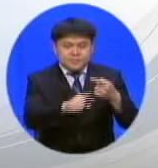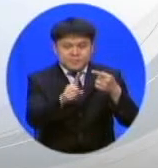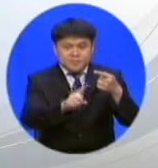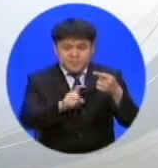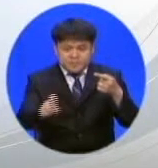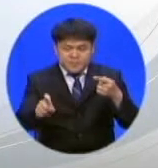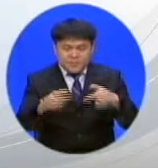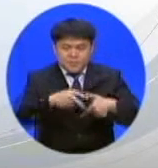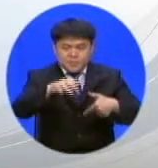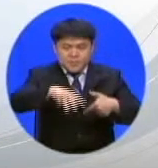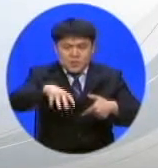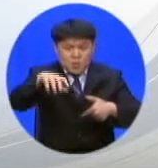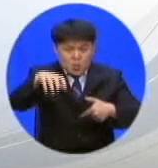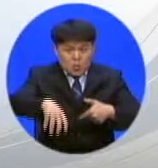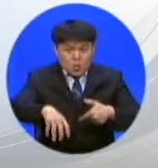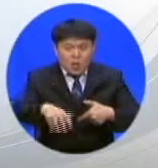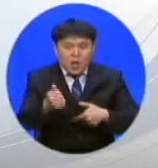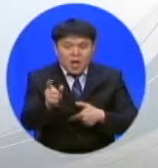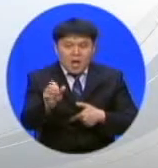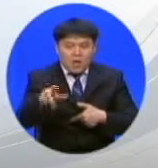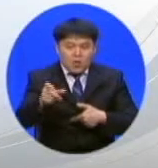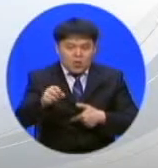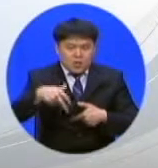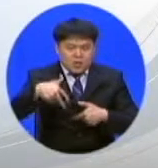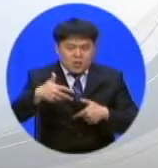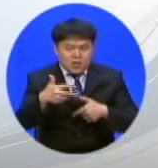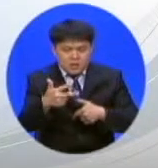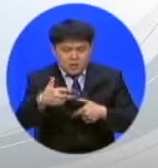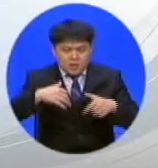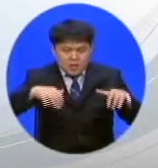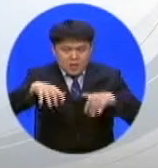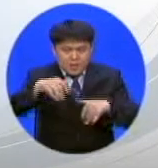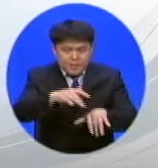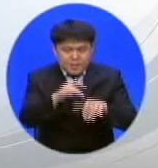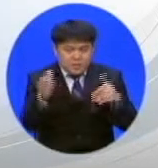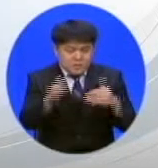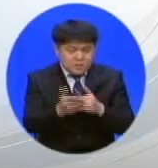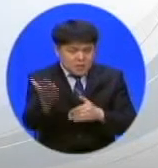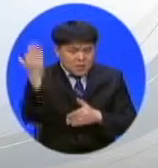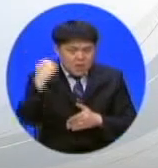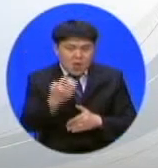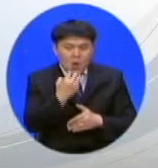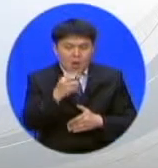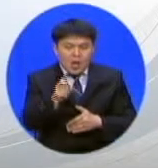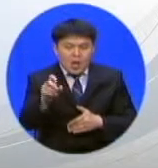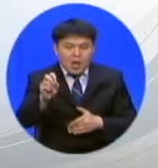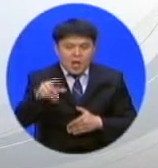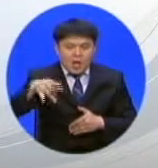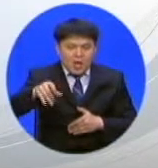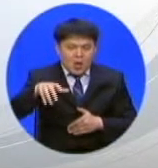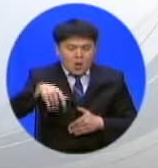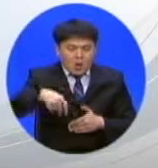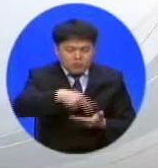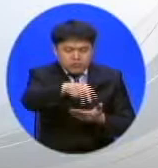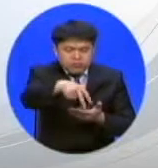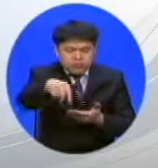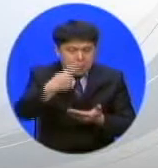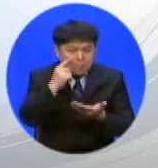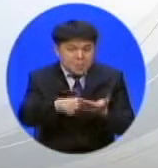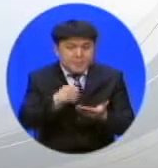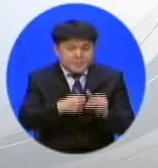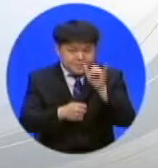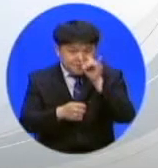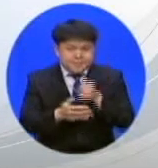10일 인천시 중구 항동 7가에서 실종됐습니다. 실종 이전에도 서울 양재동에 있는 말죽거리 부근에서 발견된